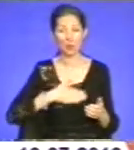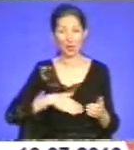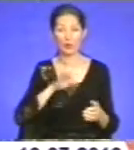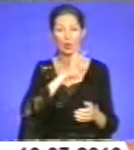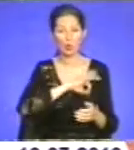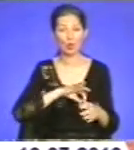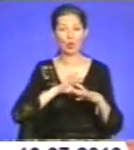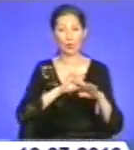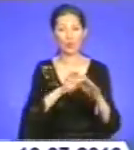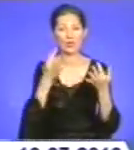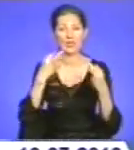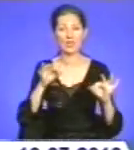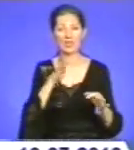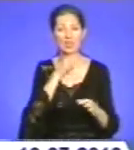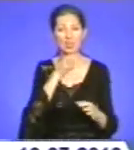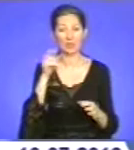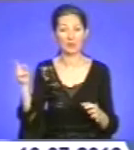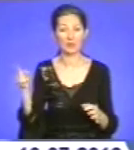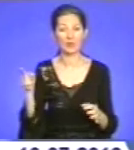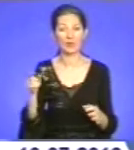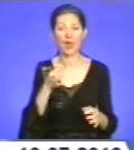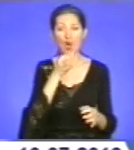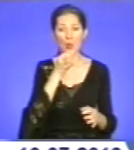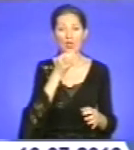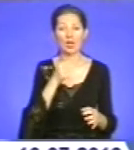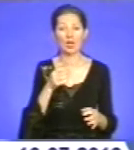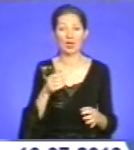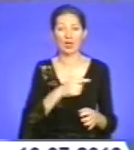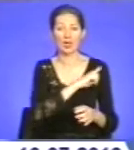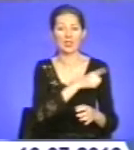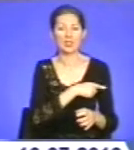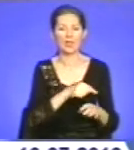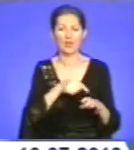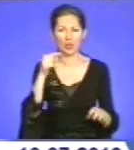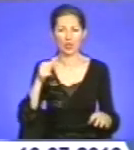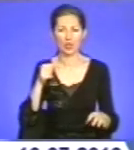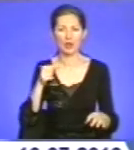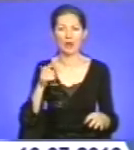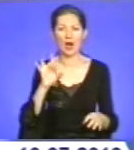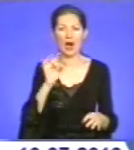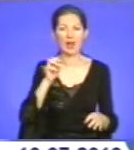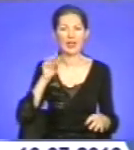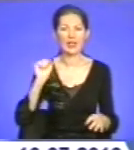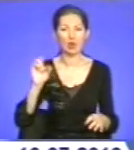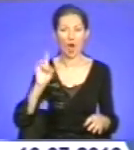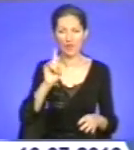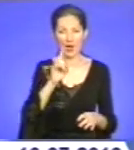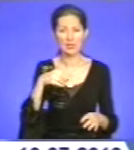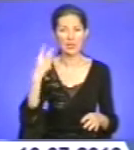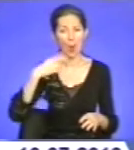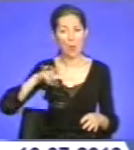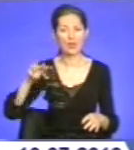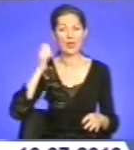вільний час. І любителі гострих відчуттів, поціновуючи ретро-авіації та моделей